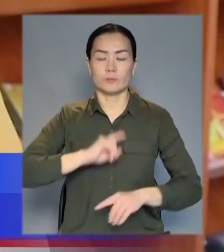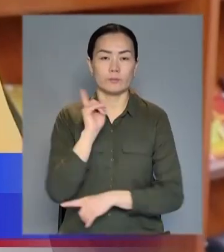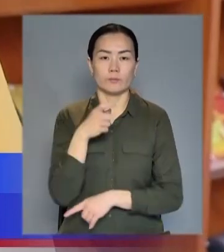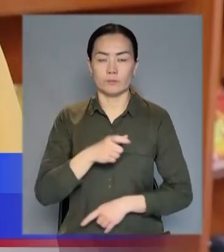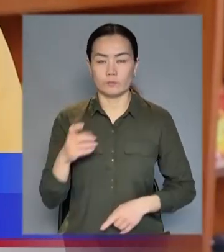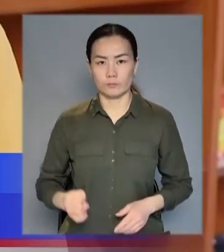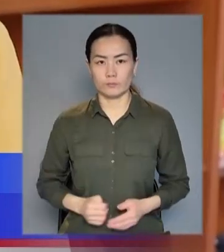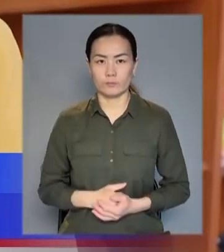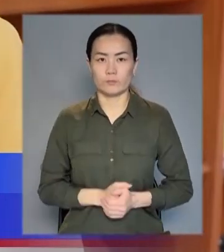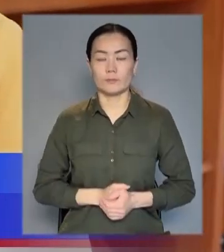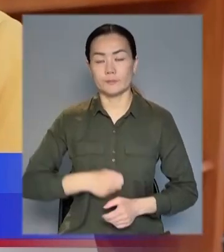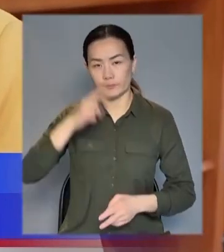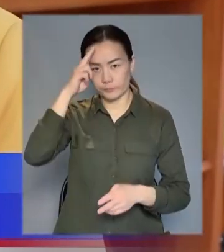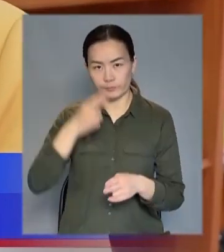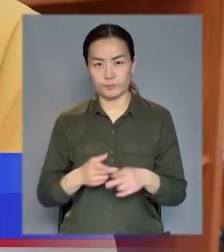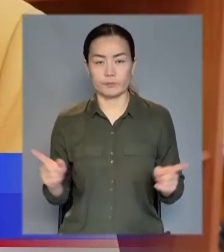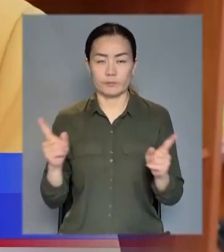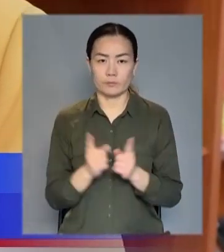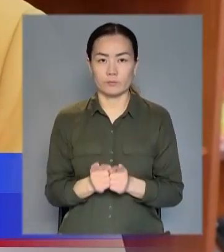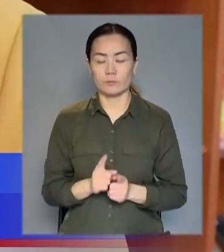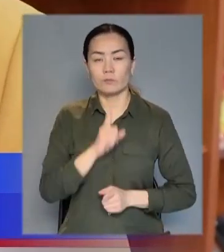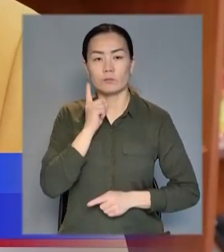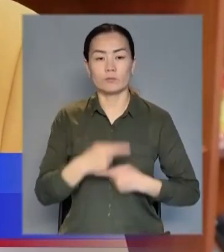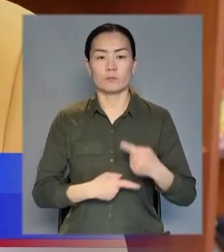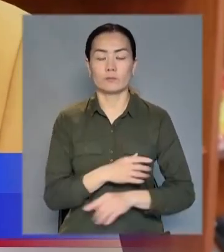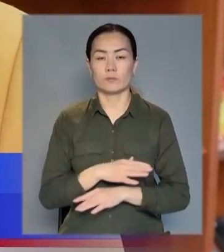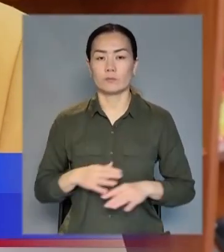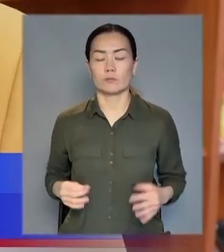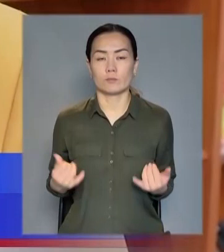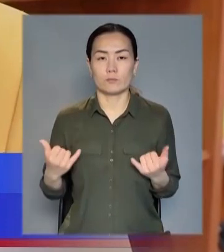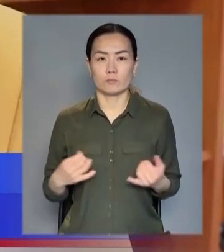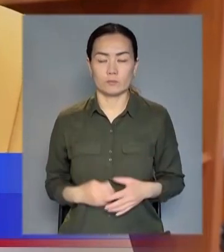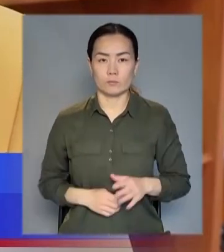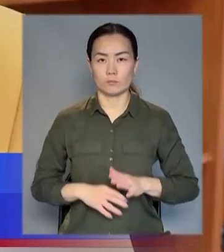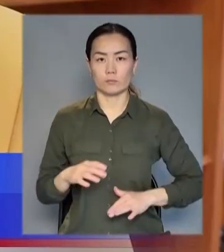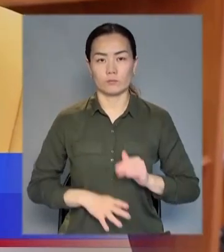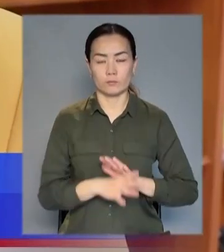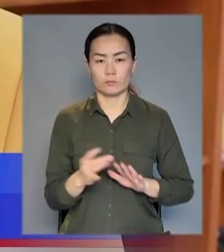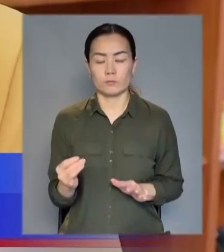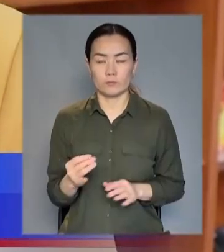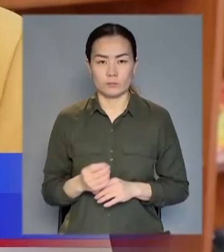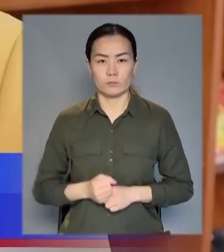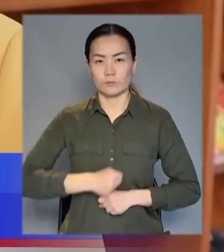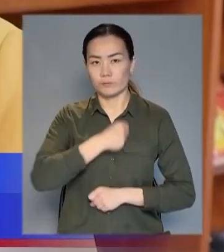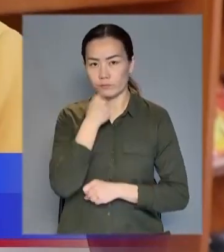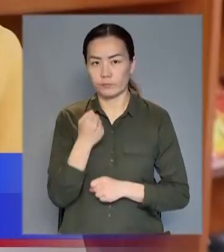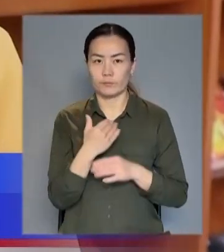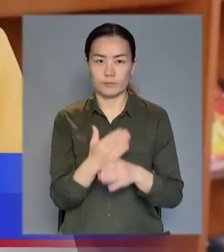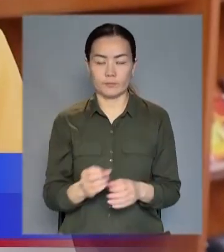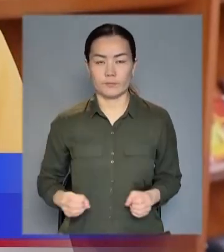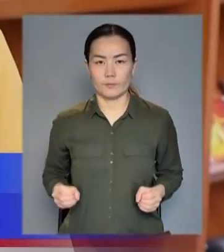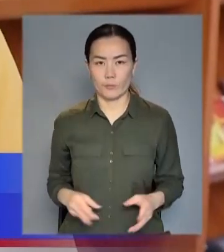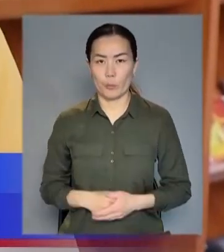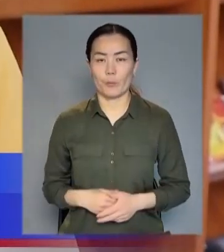үздіктері ағаларымызбен кездесіп, жас ұрпаққа қазіргі таңдағы мамандығының иесі болуға